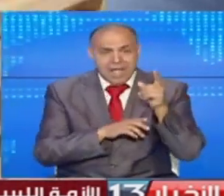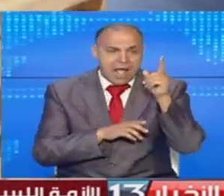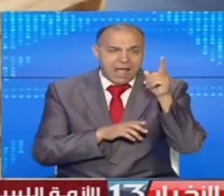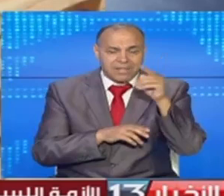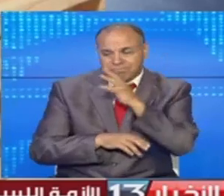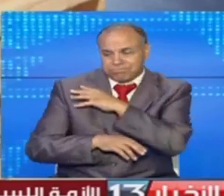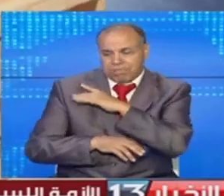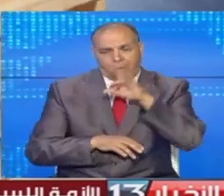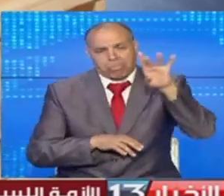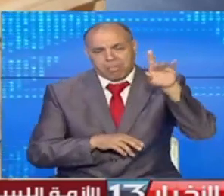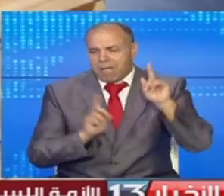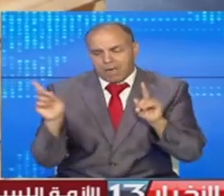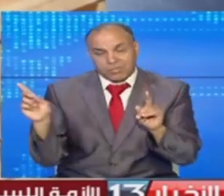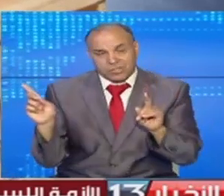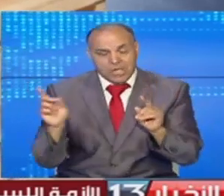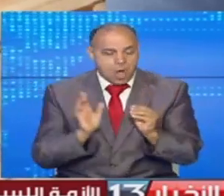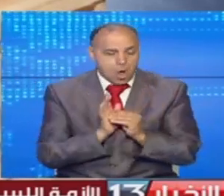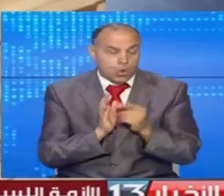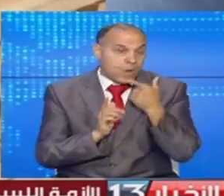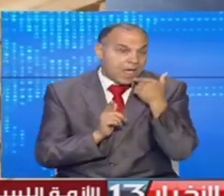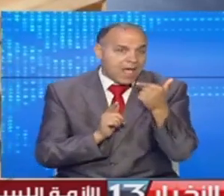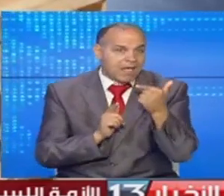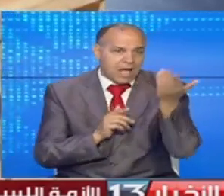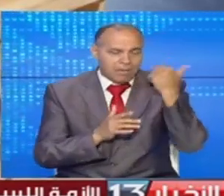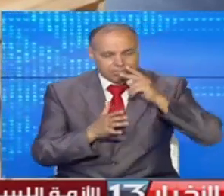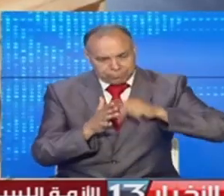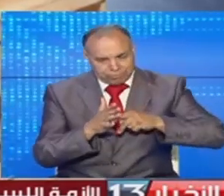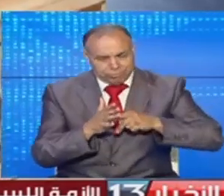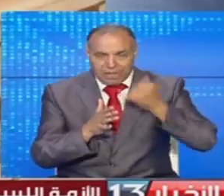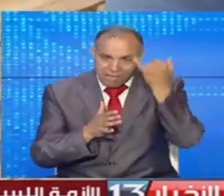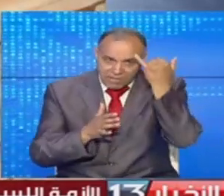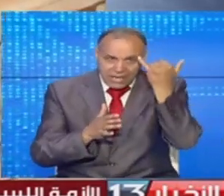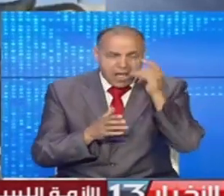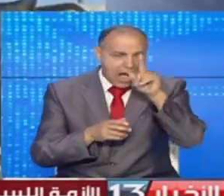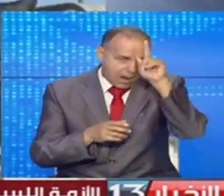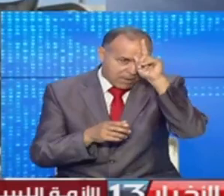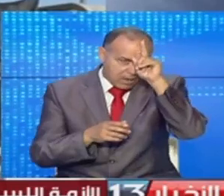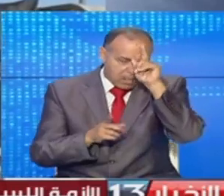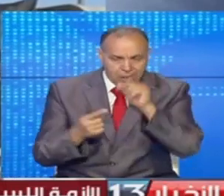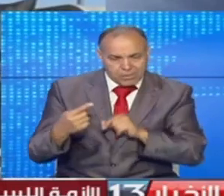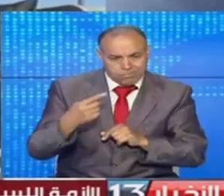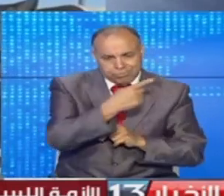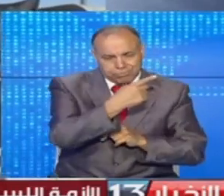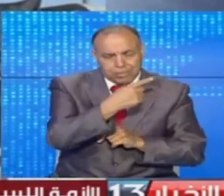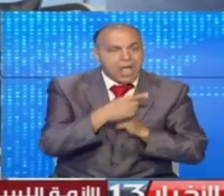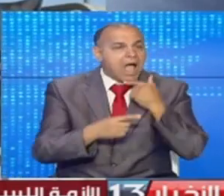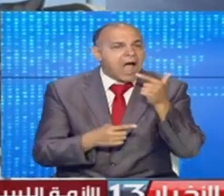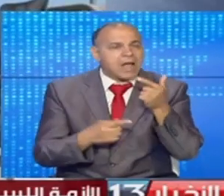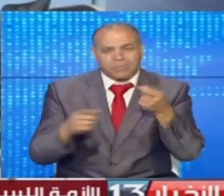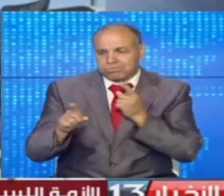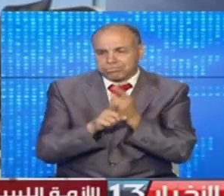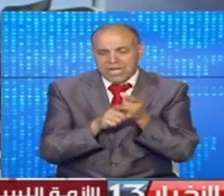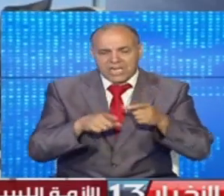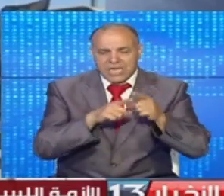رفض حفتر هذه الخطوة، مضيفة أنها وقعت أيضا على مبادرة برلين وساهمت بإيجابية في لقاءات